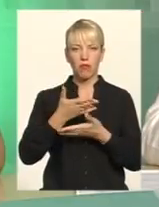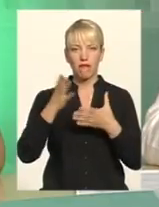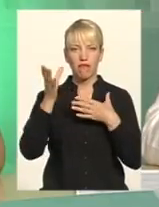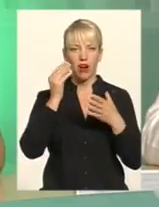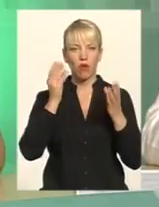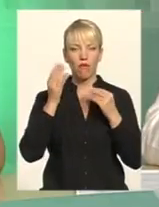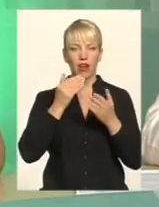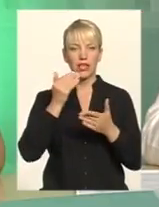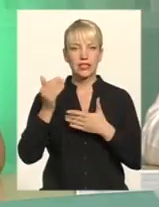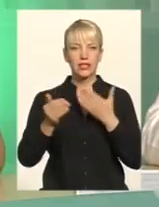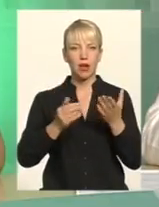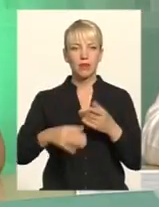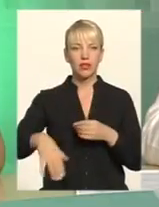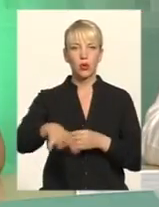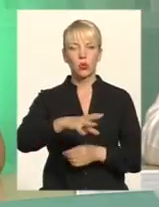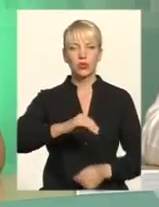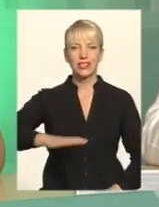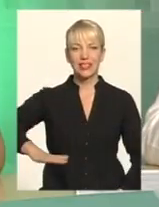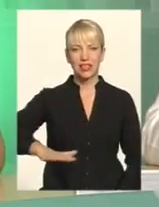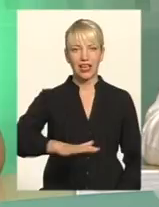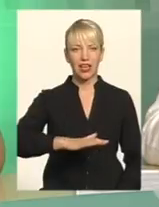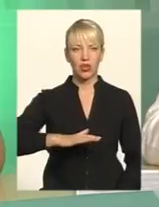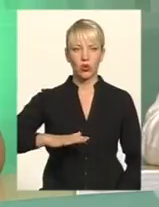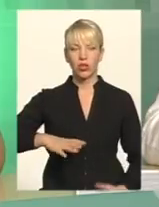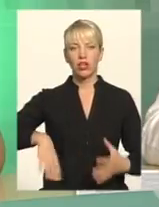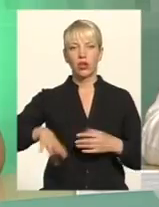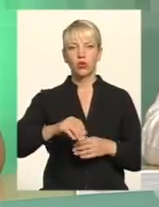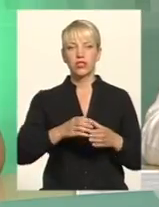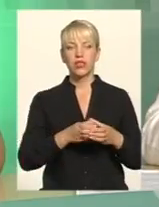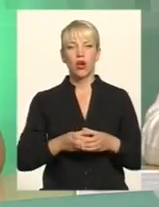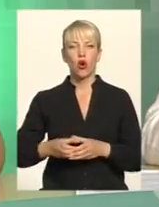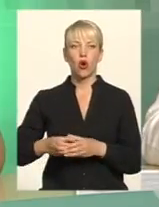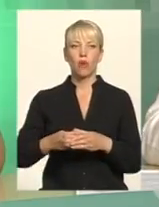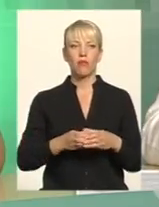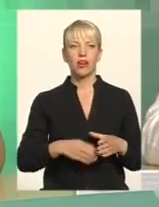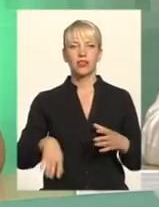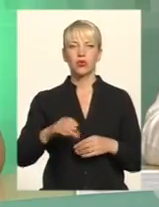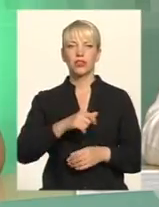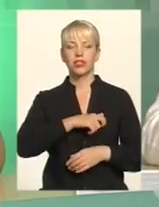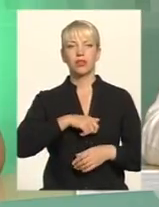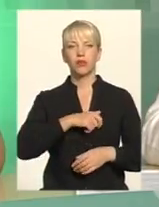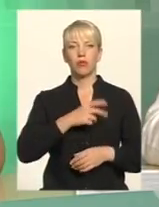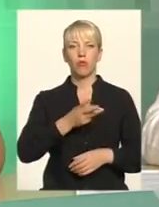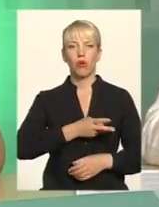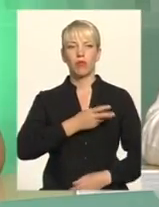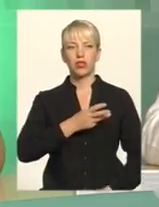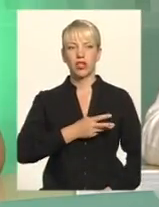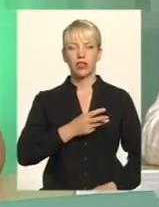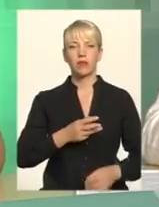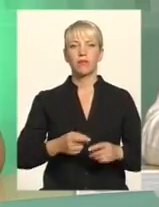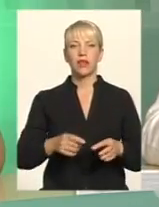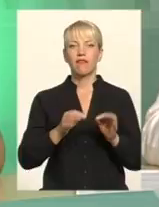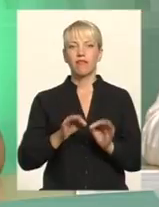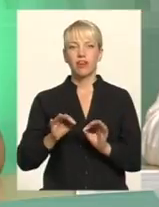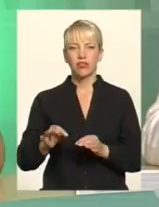запити всіх територій, всіх громад, всіх депутатів, побажання. Виважено